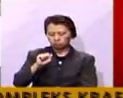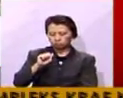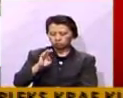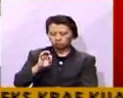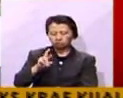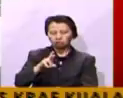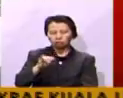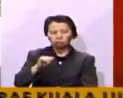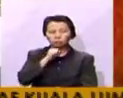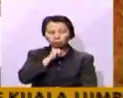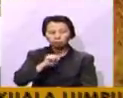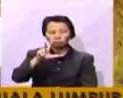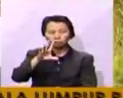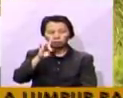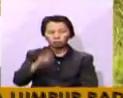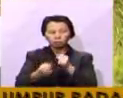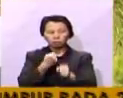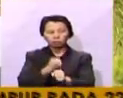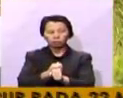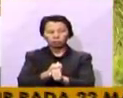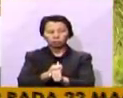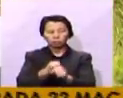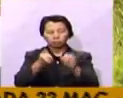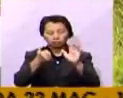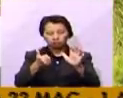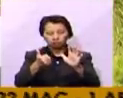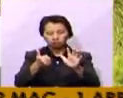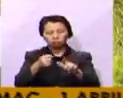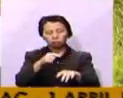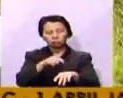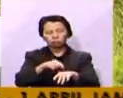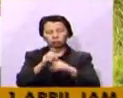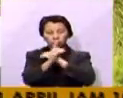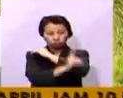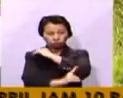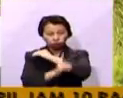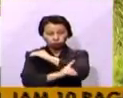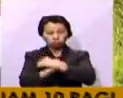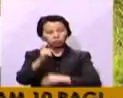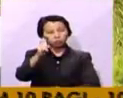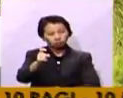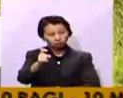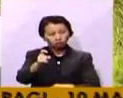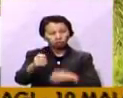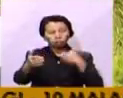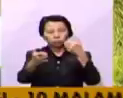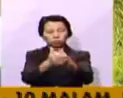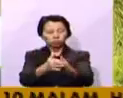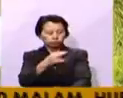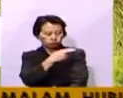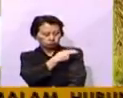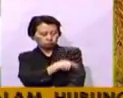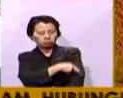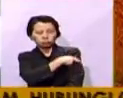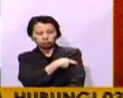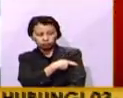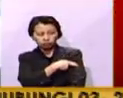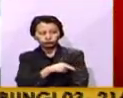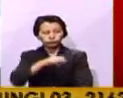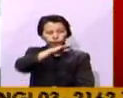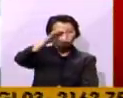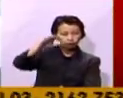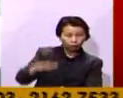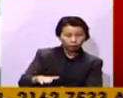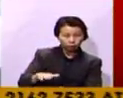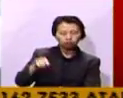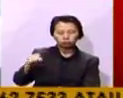Muhammad 38 tahun dari Felda Kertih 6 Ketengah Jaya Dungun meninggal dunia sebaik tiba di Hospital Hulu Terengganu. Adik